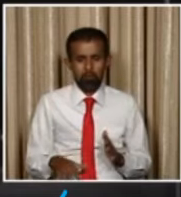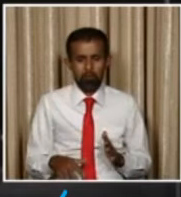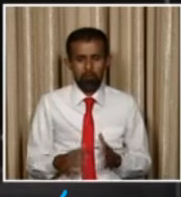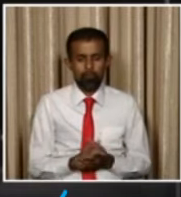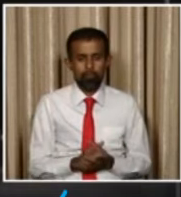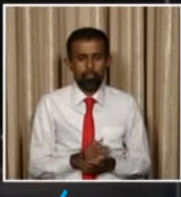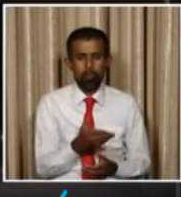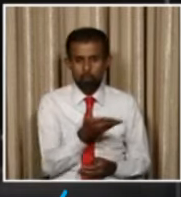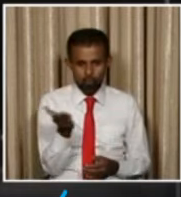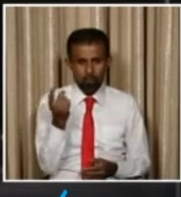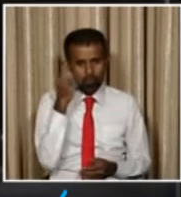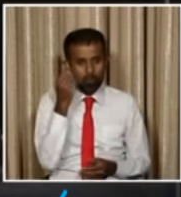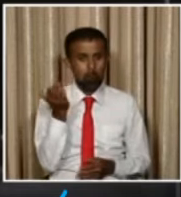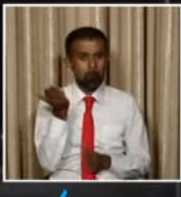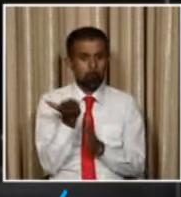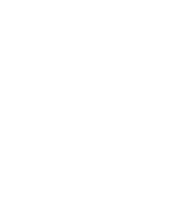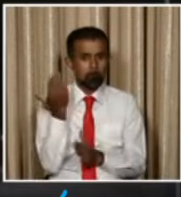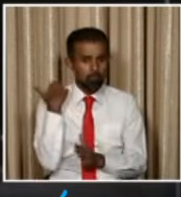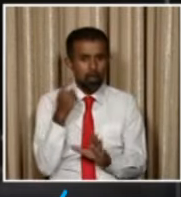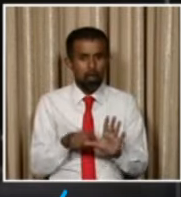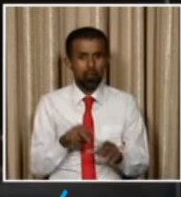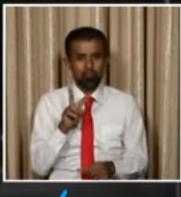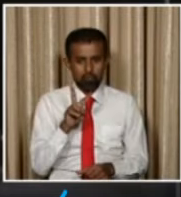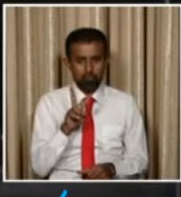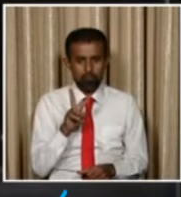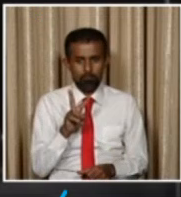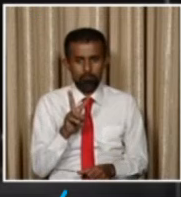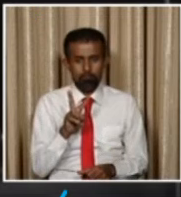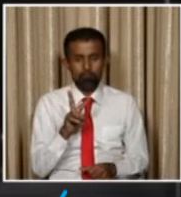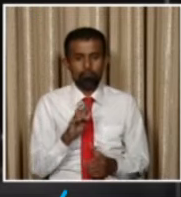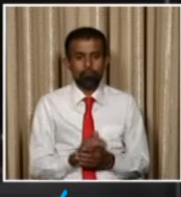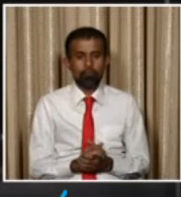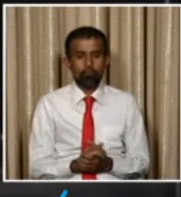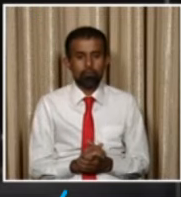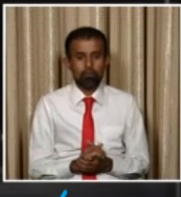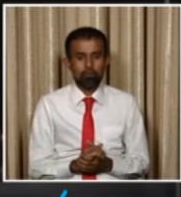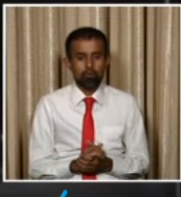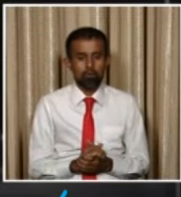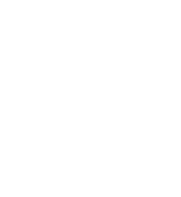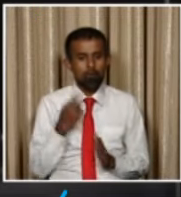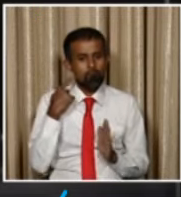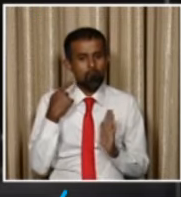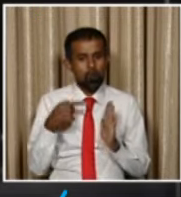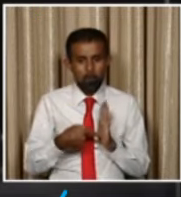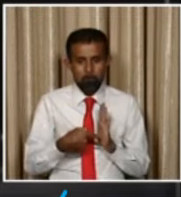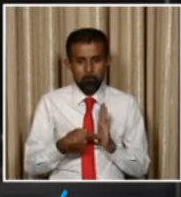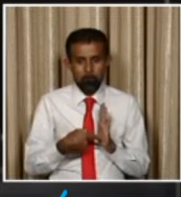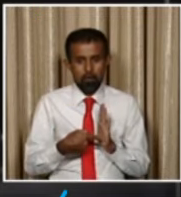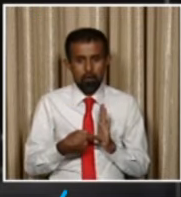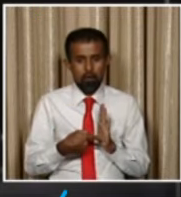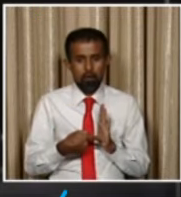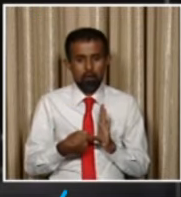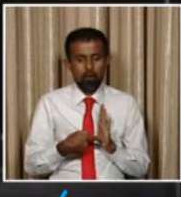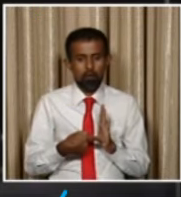கடந்த 2 வருடங்களாக அந்த அந்த பரீட்சையில் சித்தி எய்து